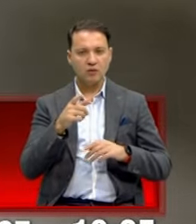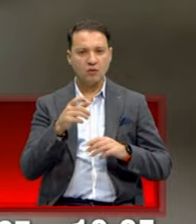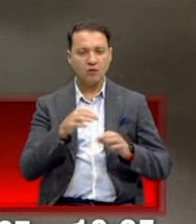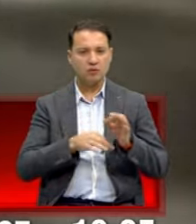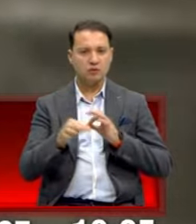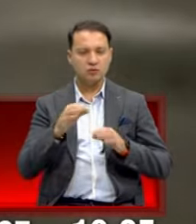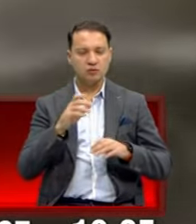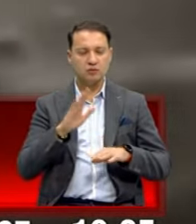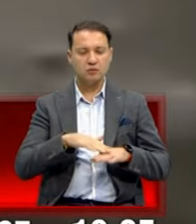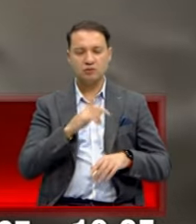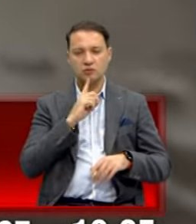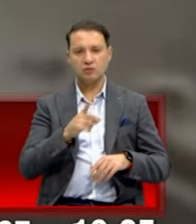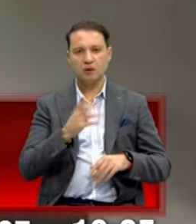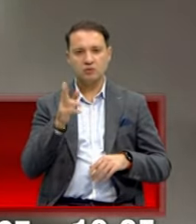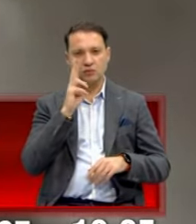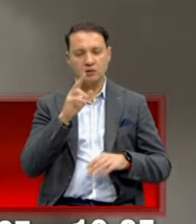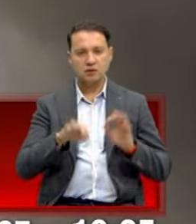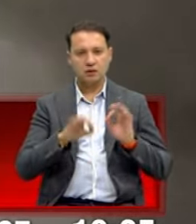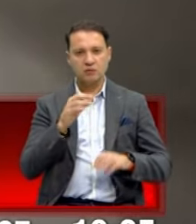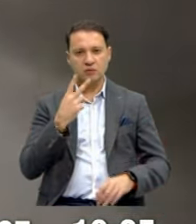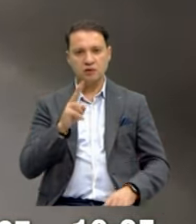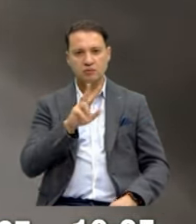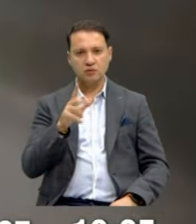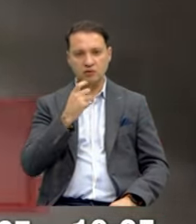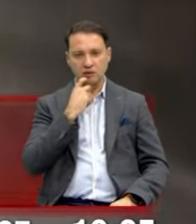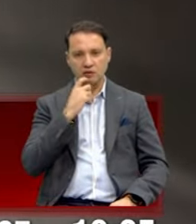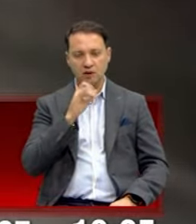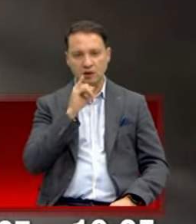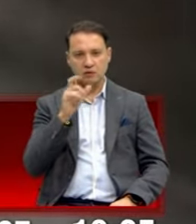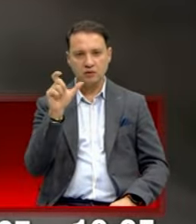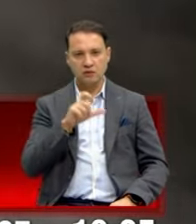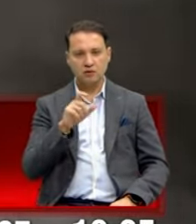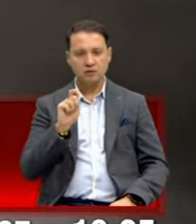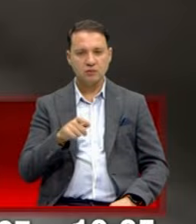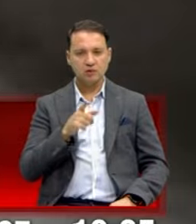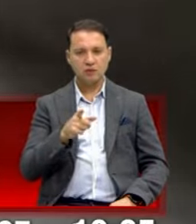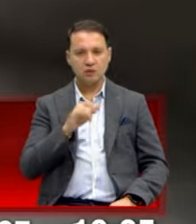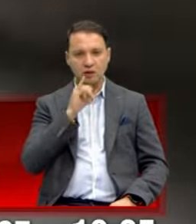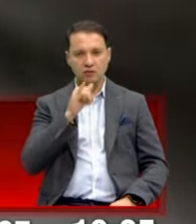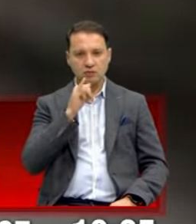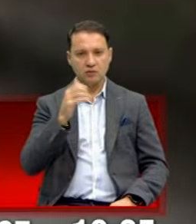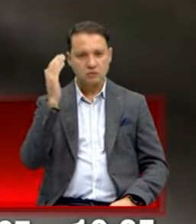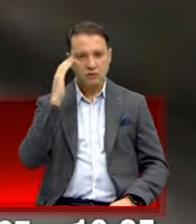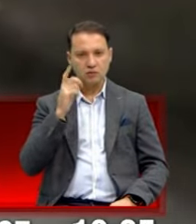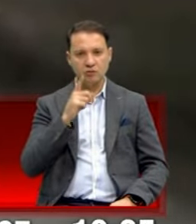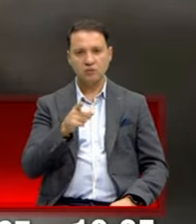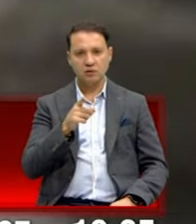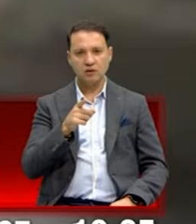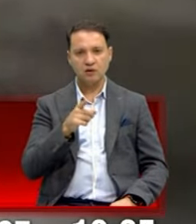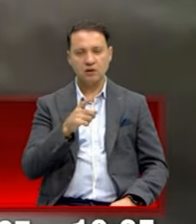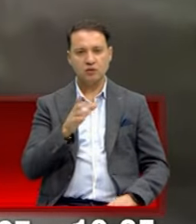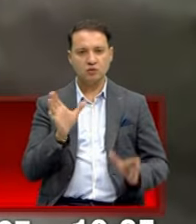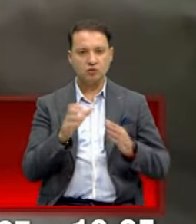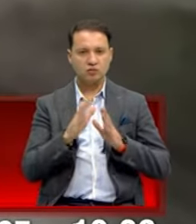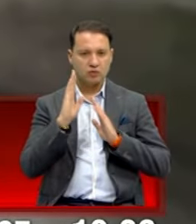operatörlüğünde devam ettiğini açıkladı. En son denetim 2023 yılının Ağustos ayı başında yapıldı. Ağustos'un başında buraya bir